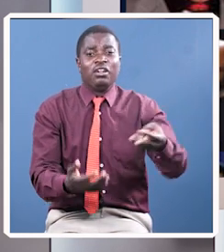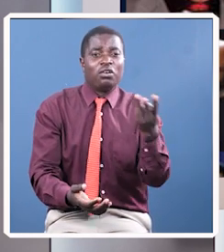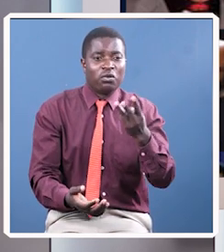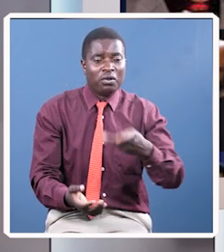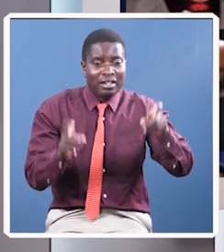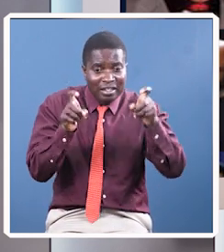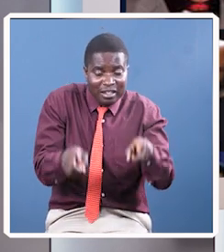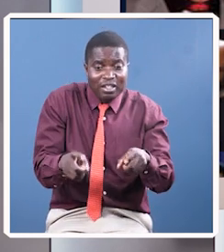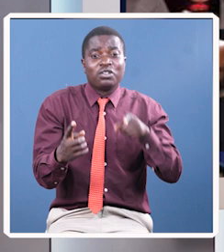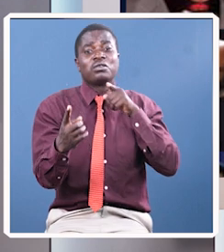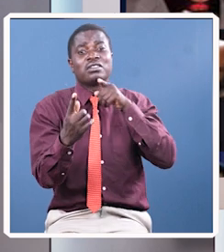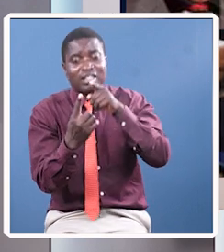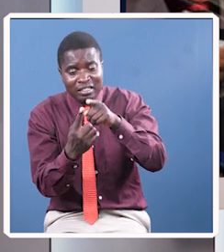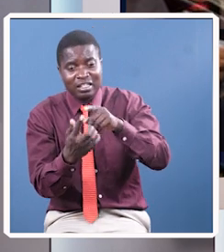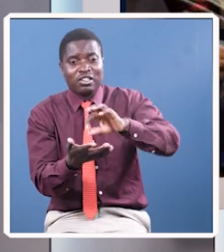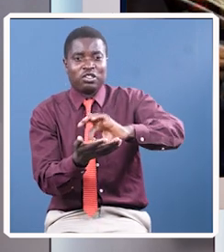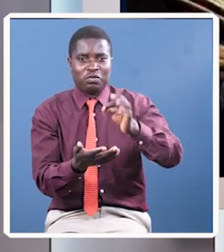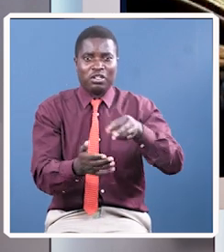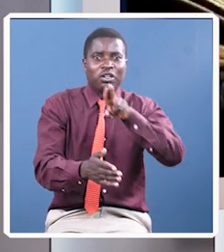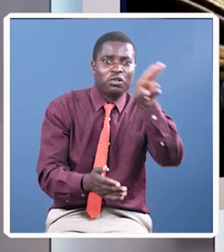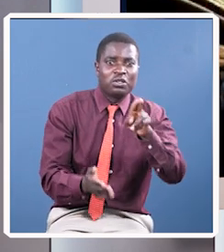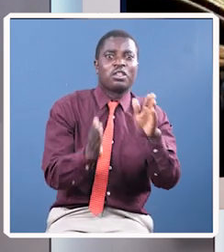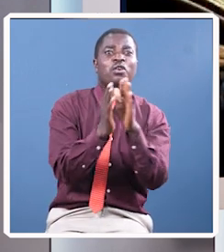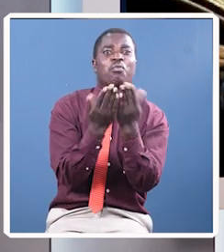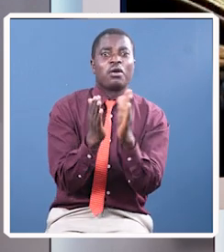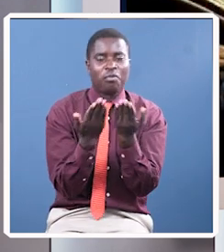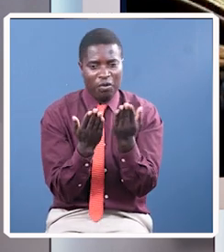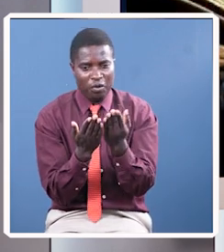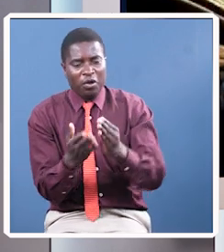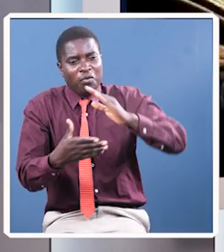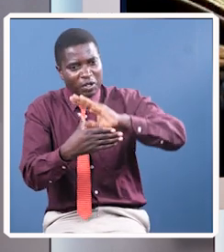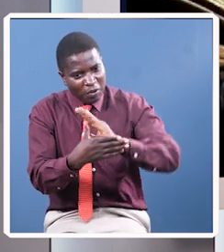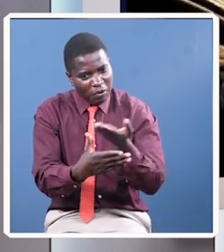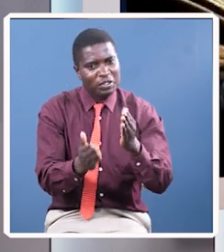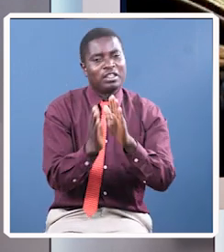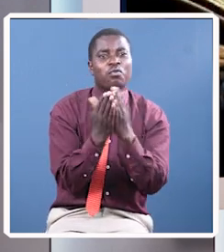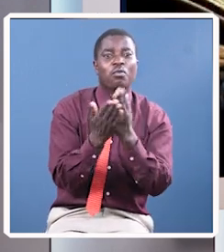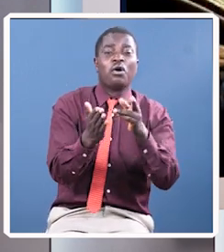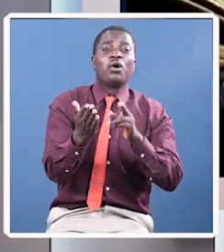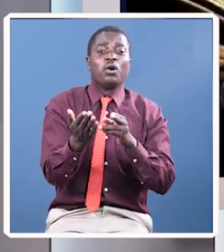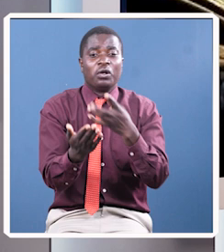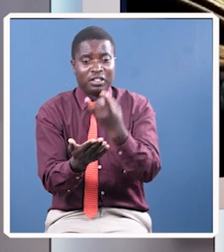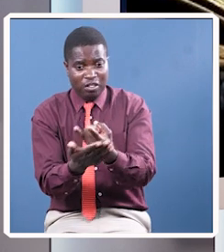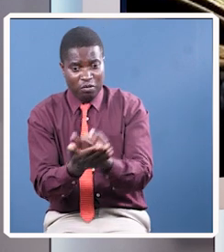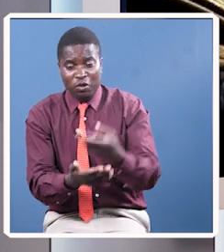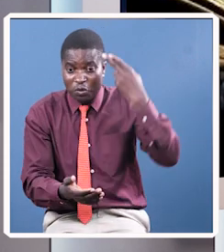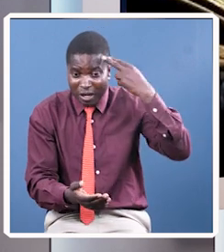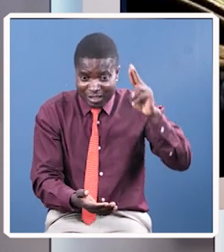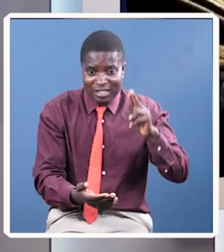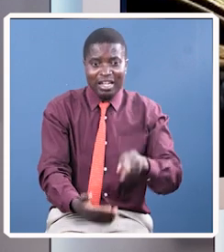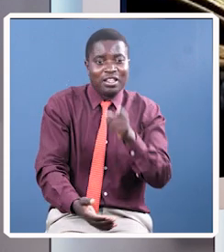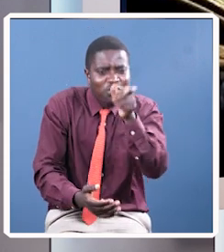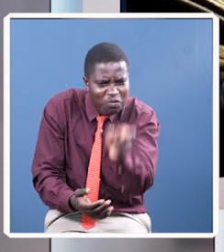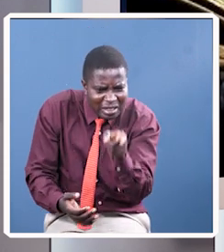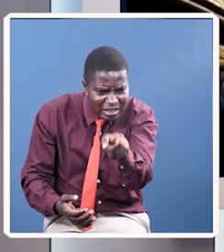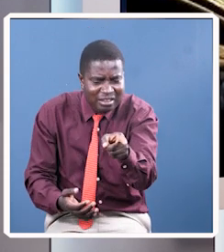test the spirit tichishandisa Bible. Nekuti iloro ndiorono kuna utibetsera kunzugisa uti uyu